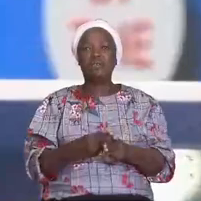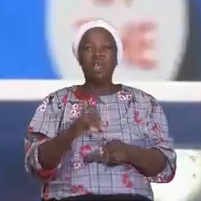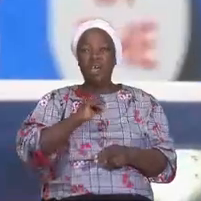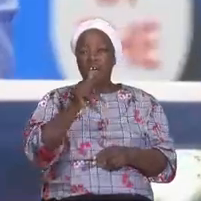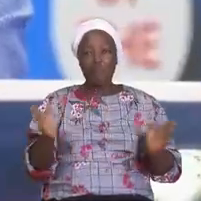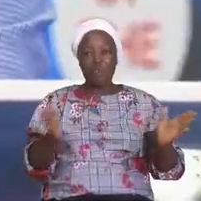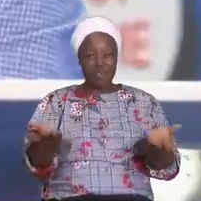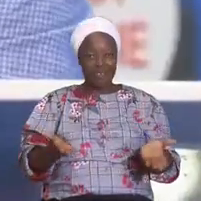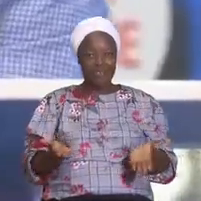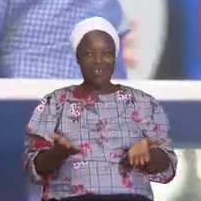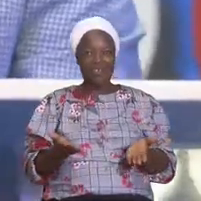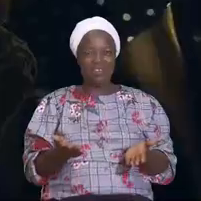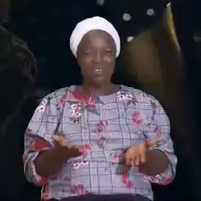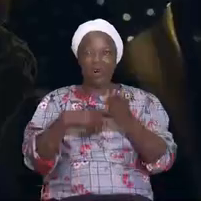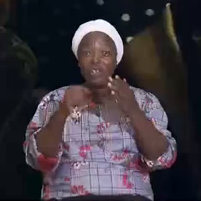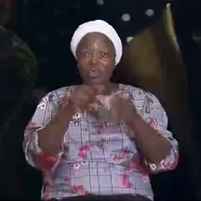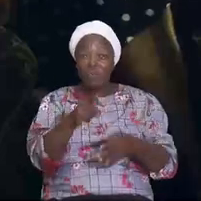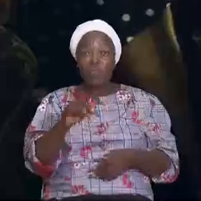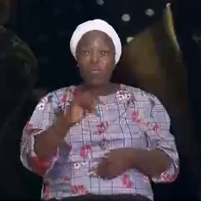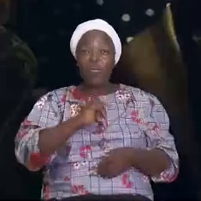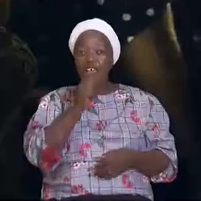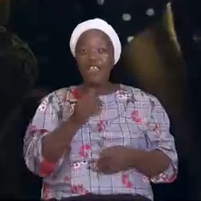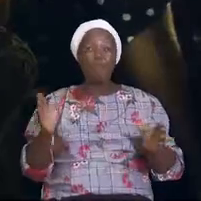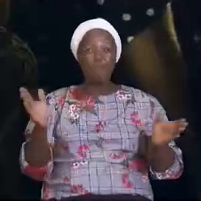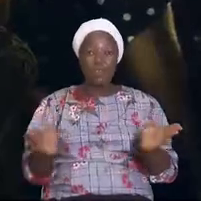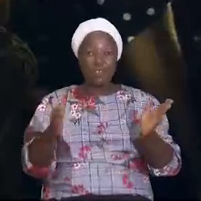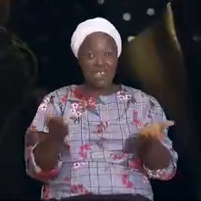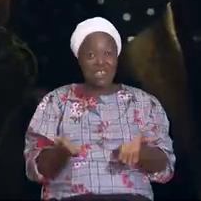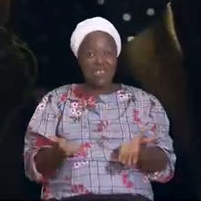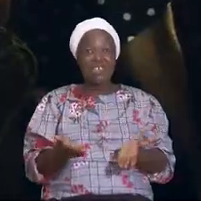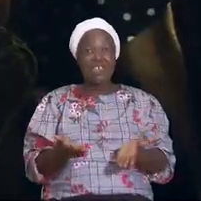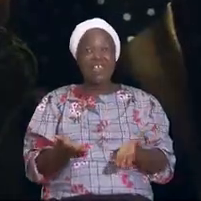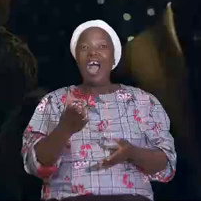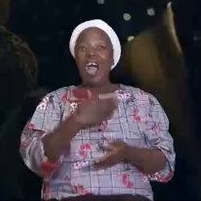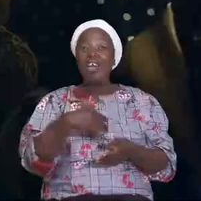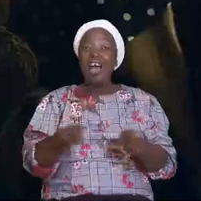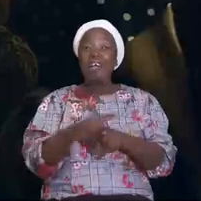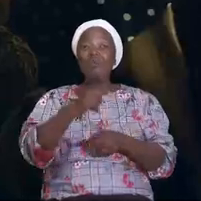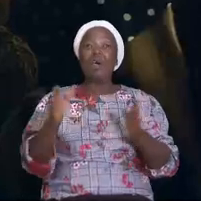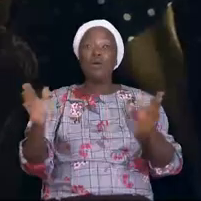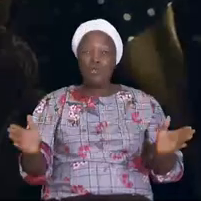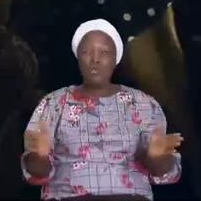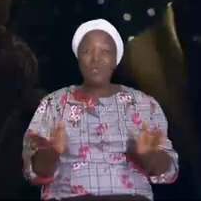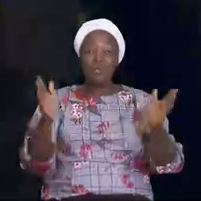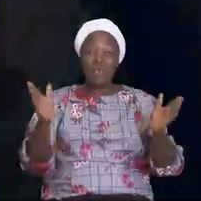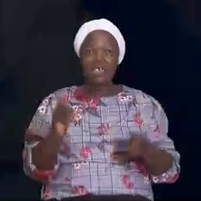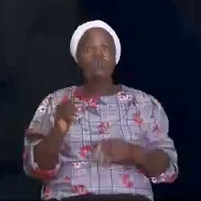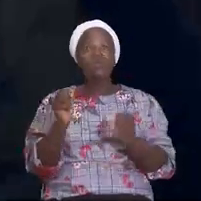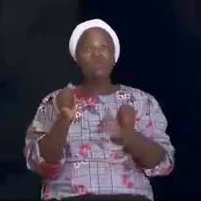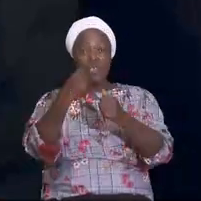conviction apportera la guérison ce soir. J'ai la pleine conviction ici. J'ai dit, j'ai la pleine conviction